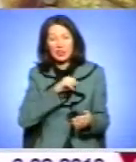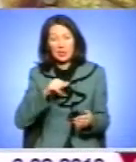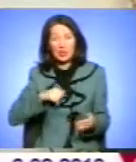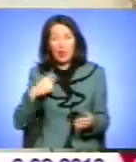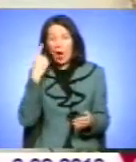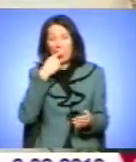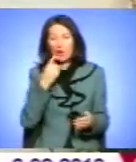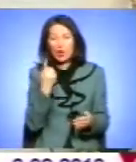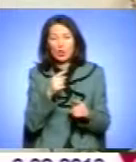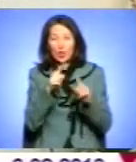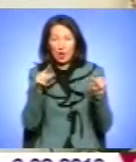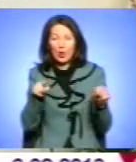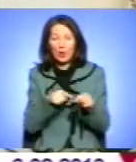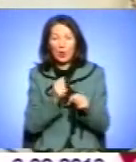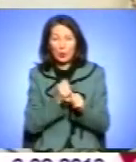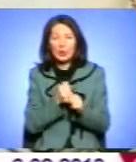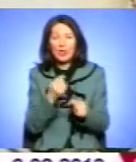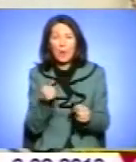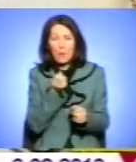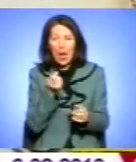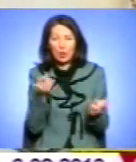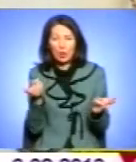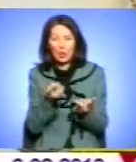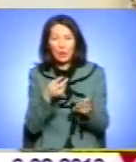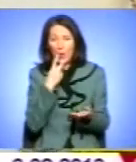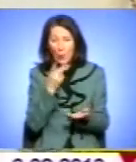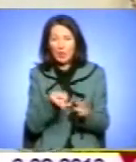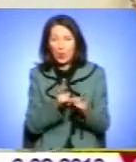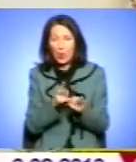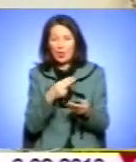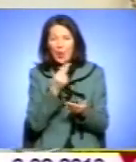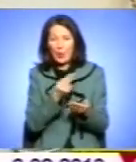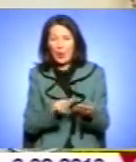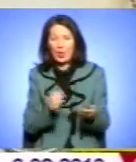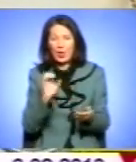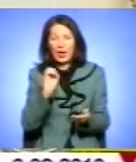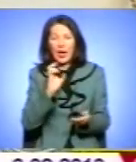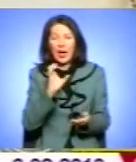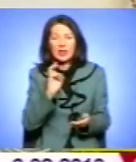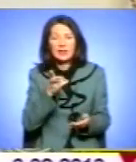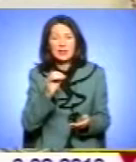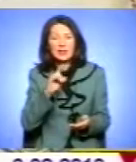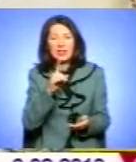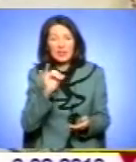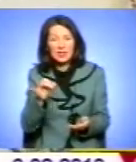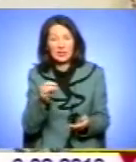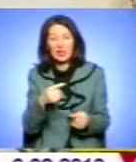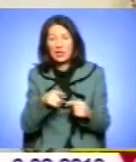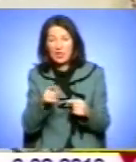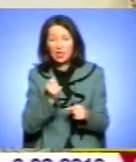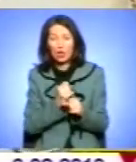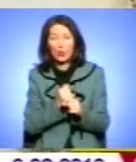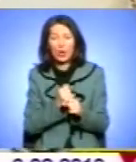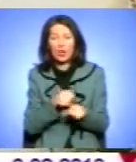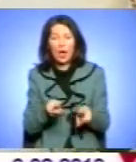фахівці. Треба було би побачити якусь кухню, рисунки, ескізи, якісь інші роботи.